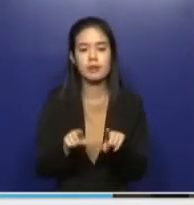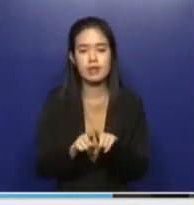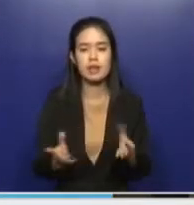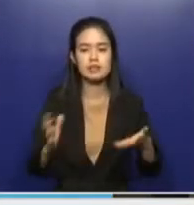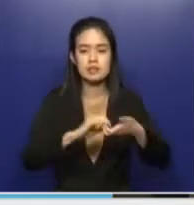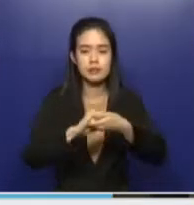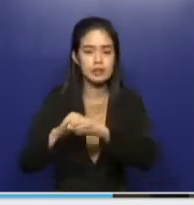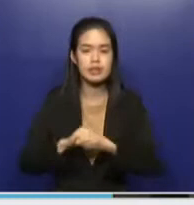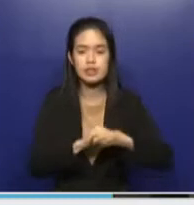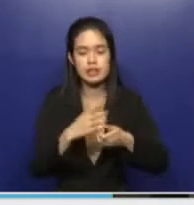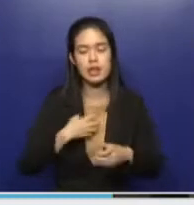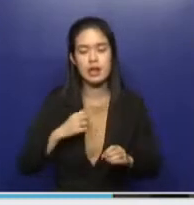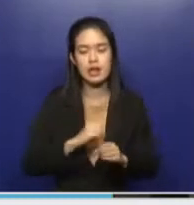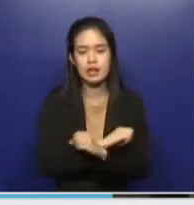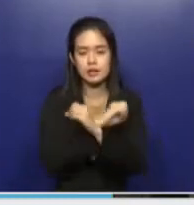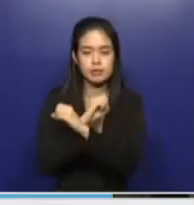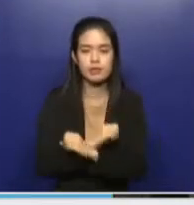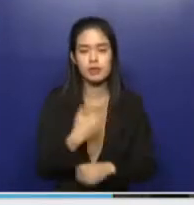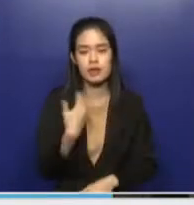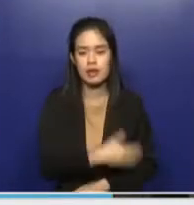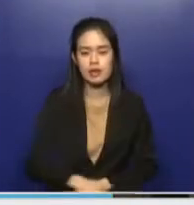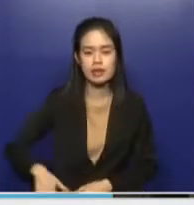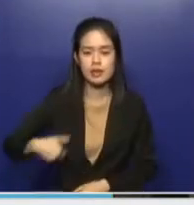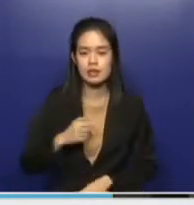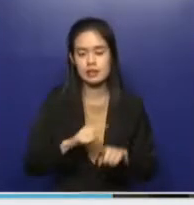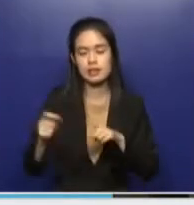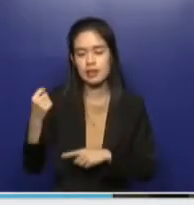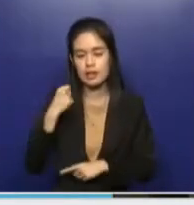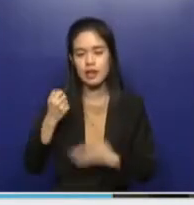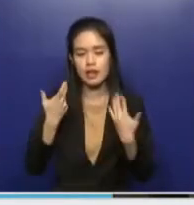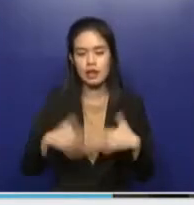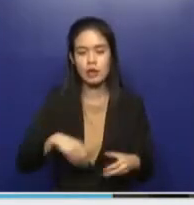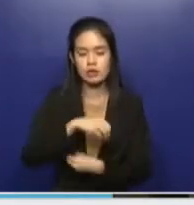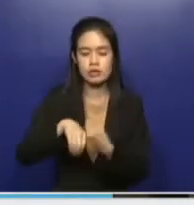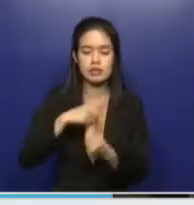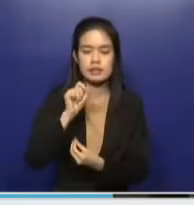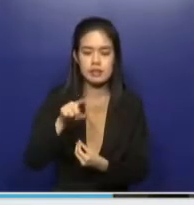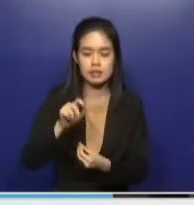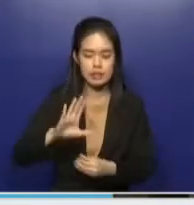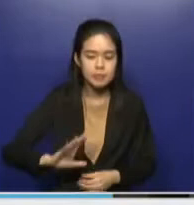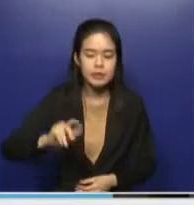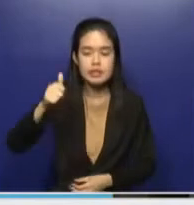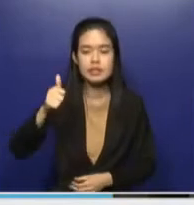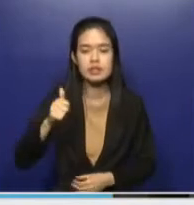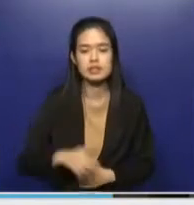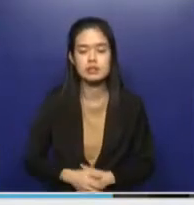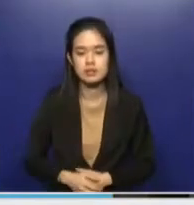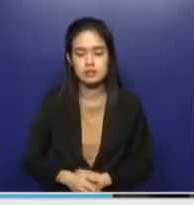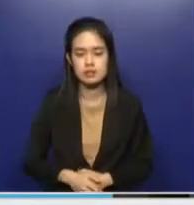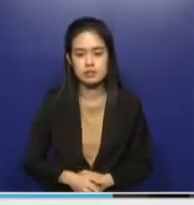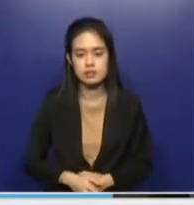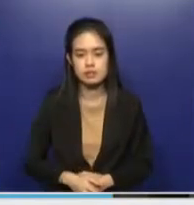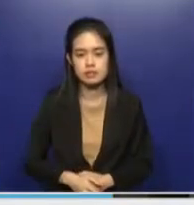ภัยและมีชีวิตที่ผ่านวิกฤตเศรษฐกิจที่เรากำลังเผชิญนี้อยู่ร่วมกันเหมือนกันเช่นเดียวกันครับท่านประธานครับ